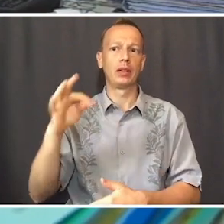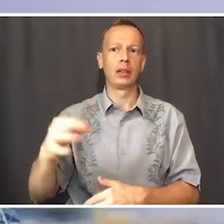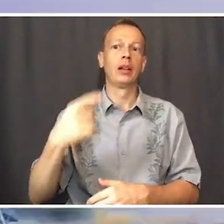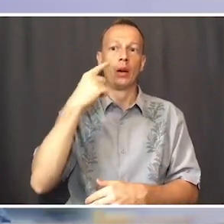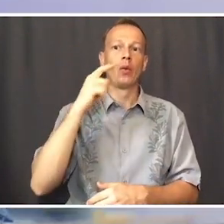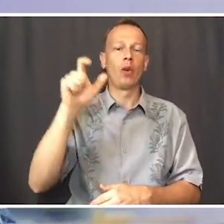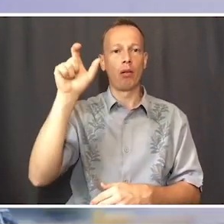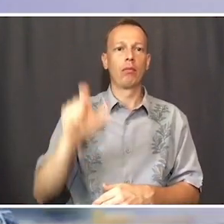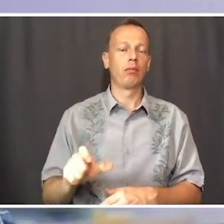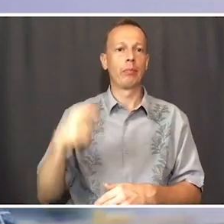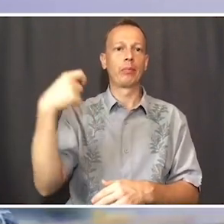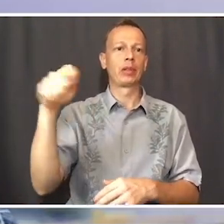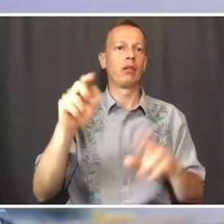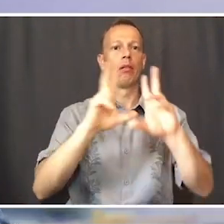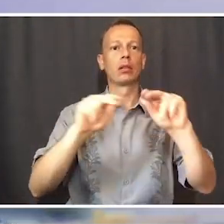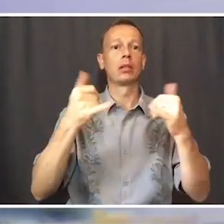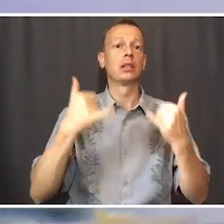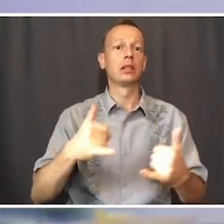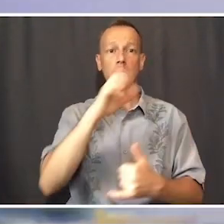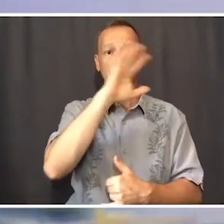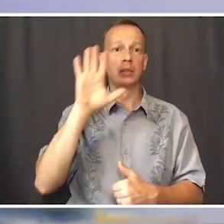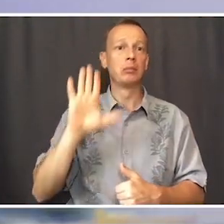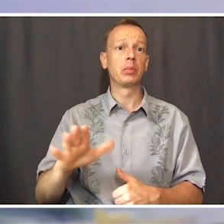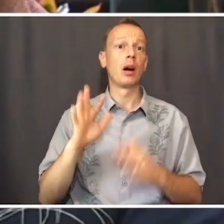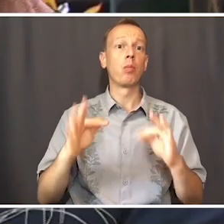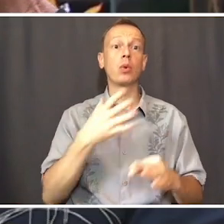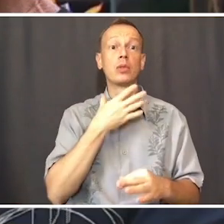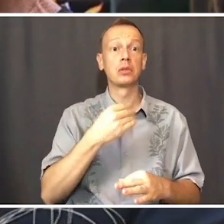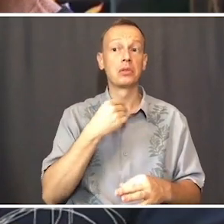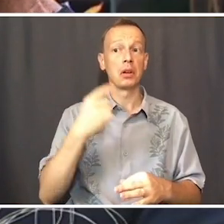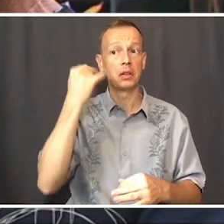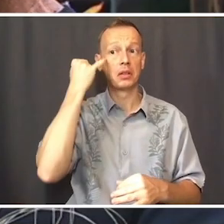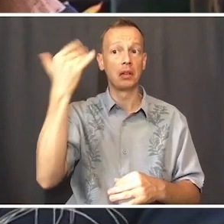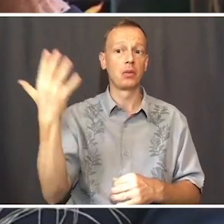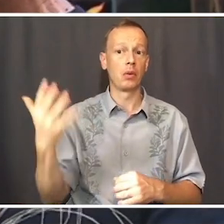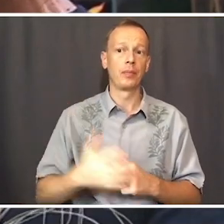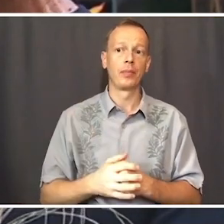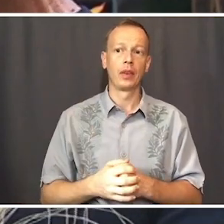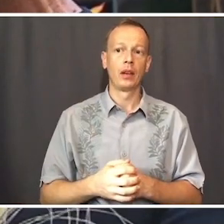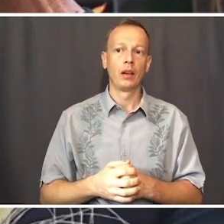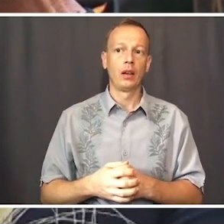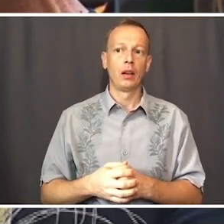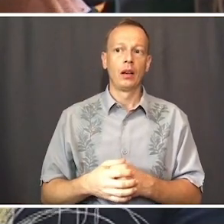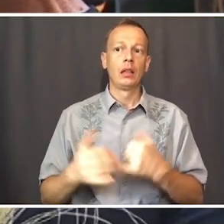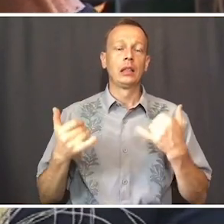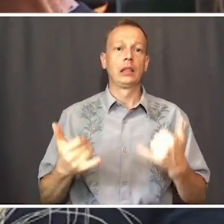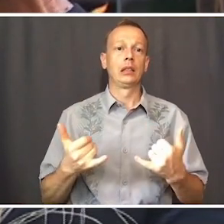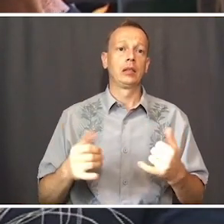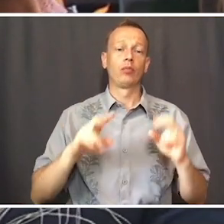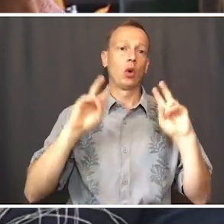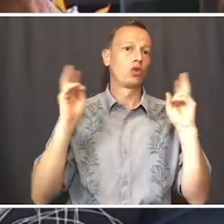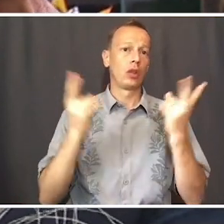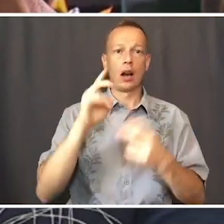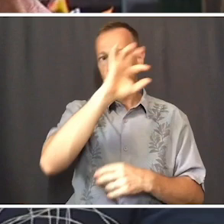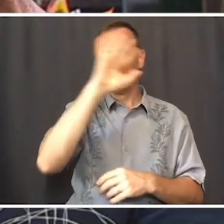la sexualité en Polynésie. On l'écoute. En Polynésie, d'une manière générale, les